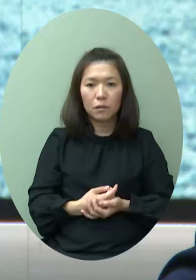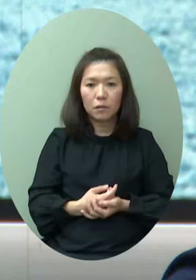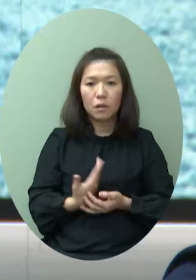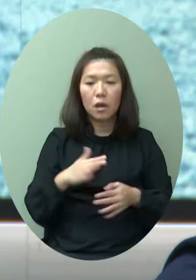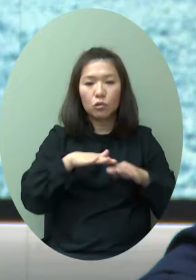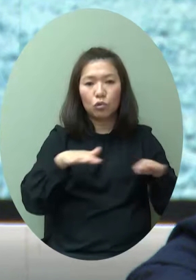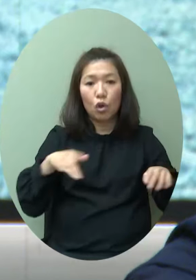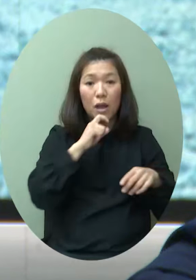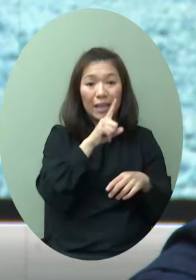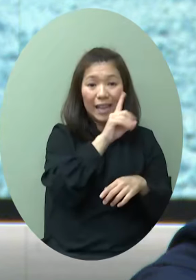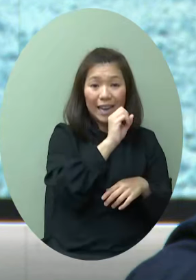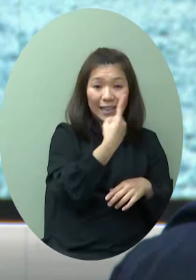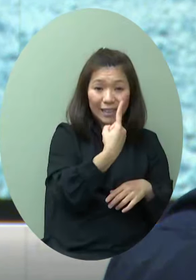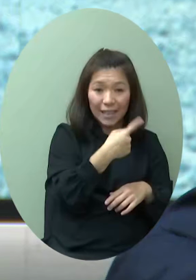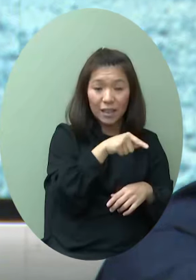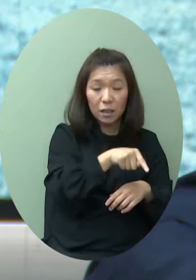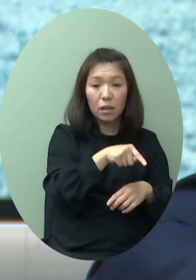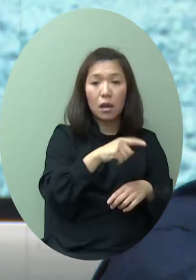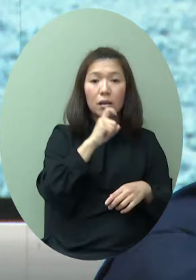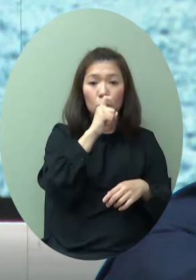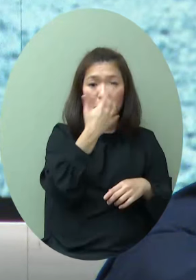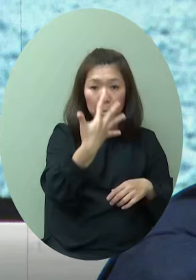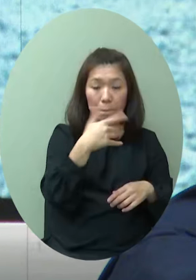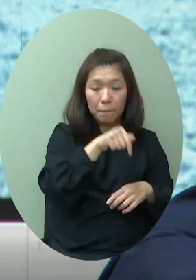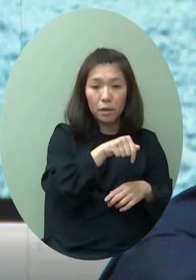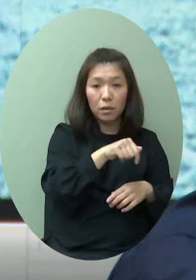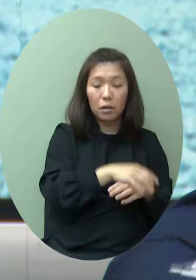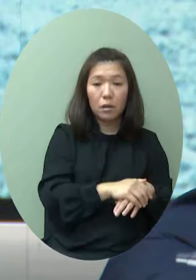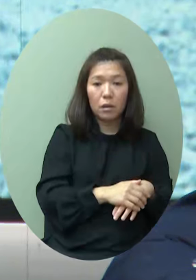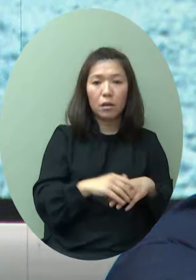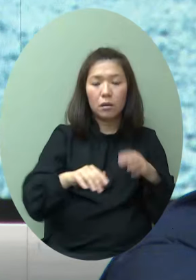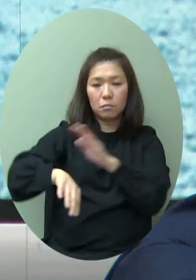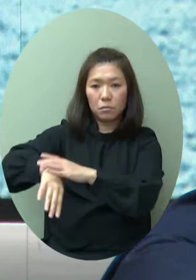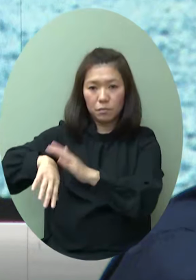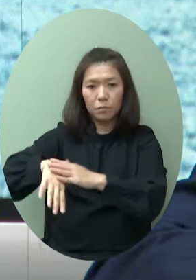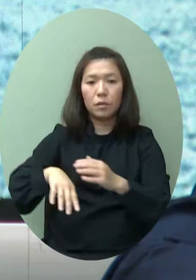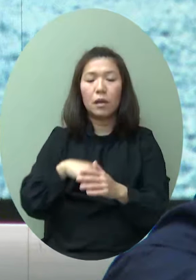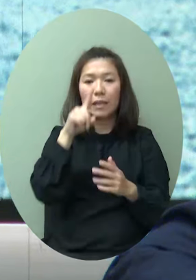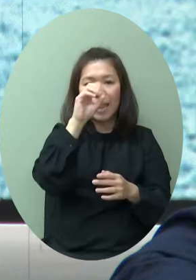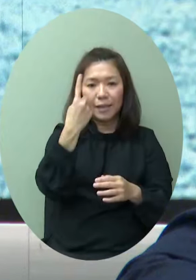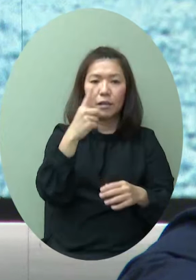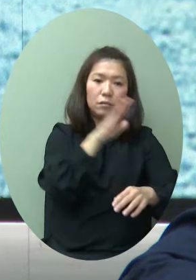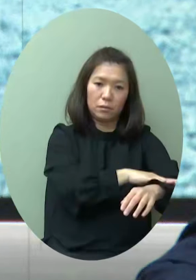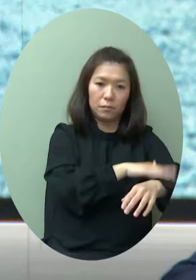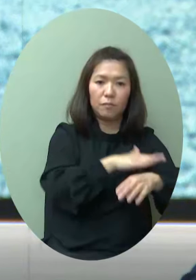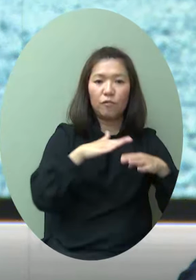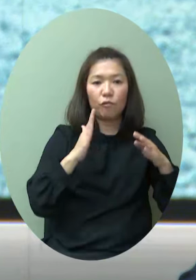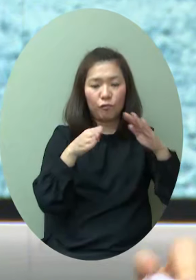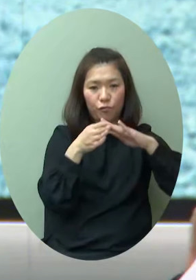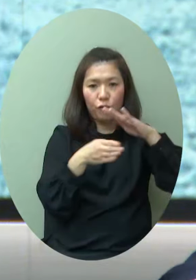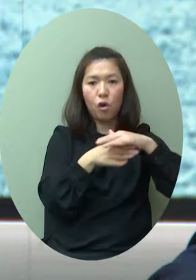不是兩邊的，即是95號是在右邊的房，101是左邊的房。